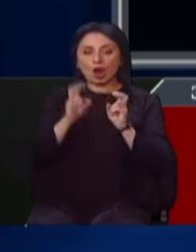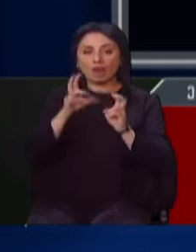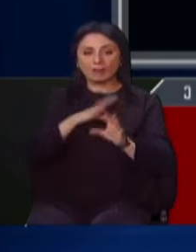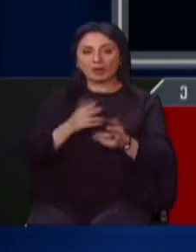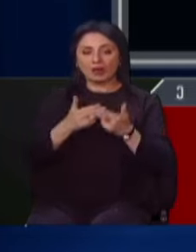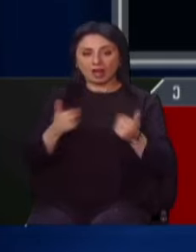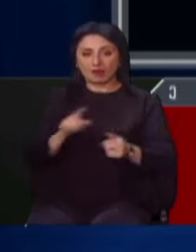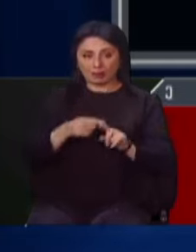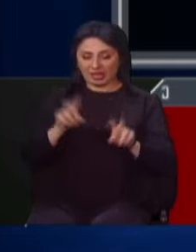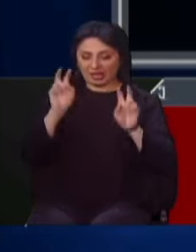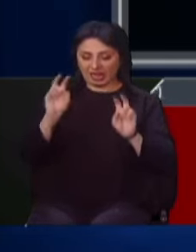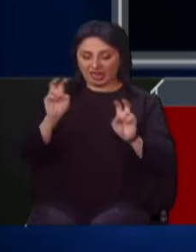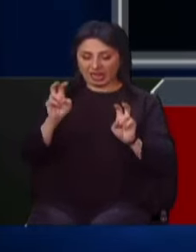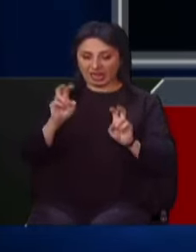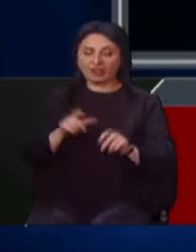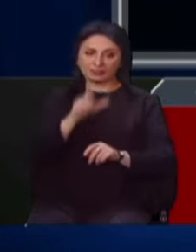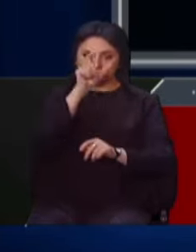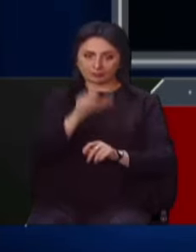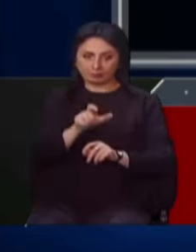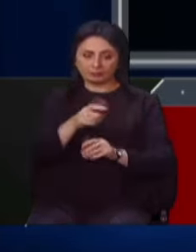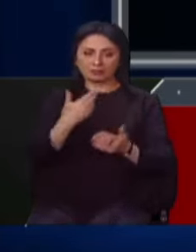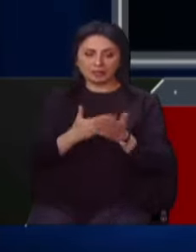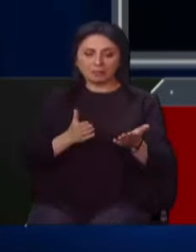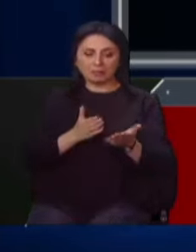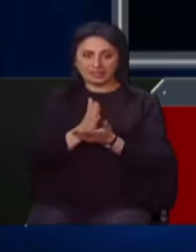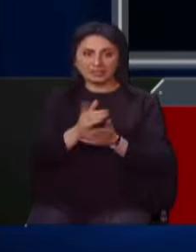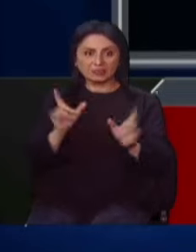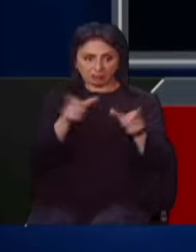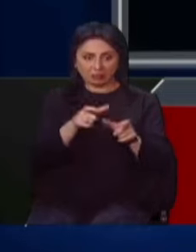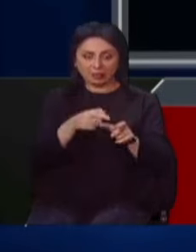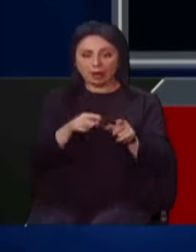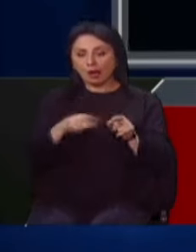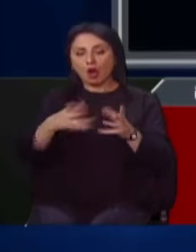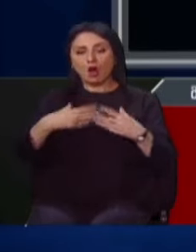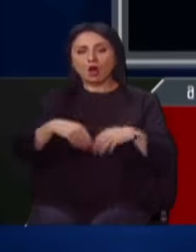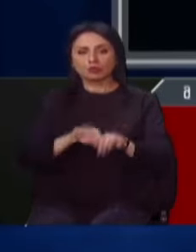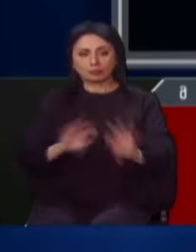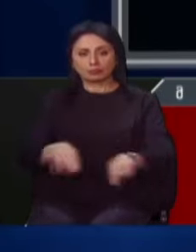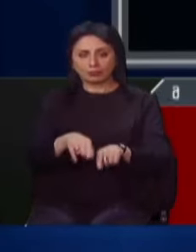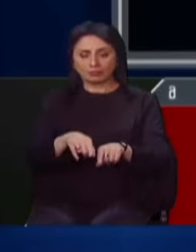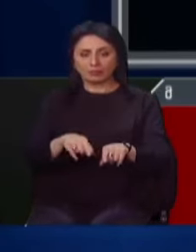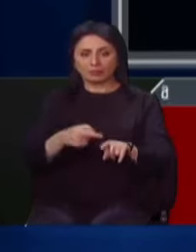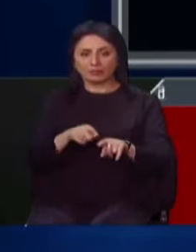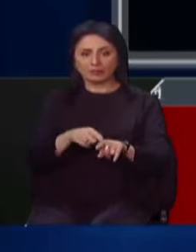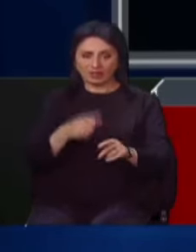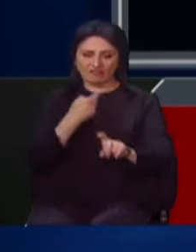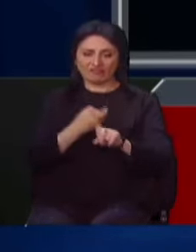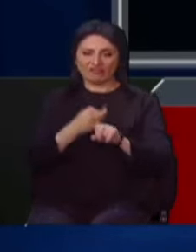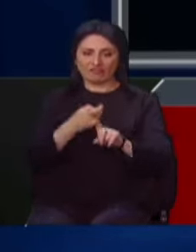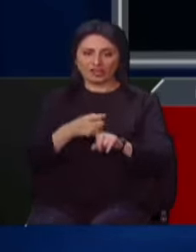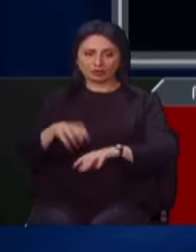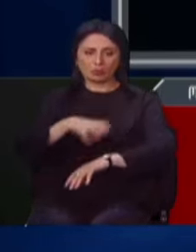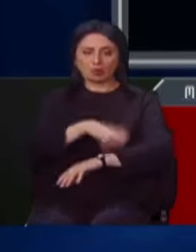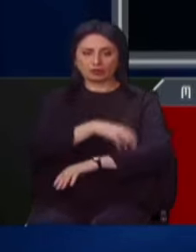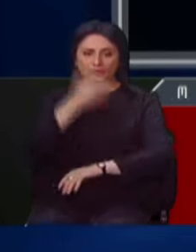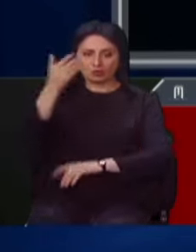იყო აღიარებული, რომ ეგრეთ წოდებული სუბიექტური შერაცხვის პრინციპის უარყოფა, ანუ სანქციის ოჯახის წევრებზე გავრცელება, ფაშისტურ